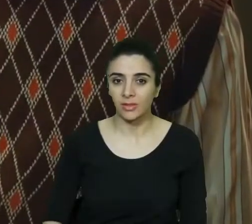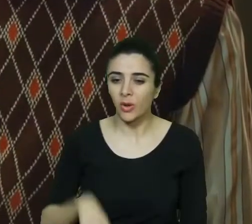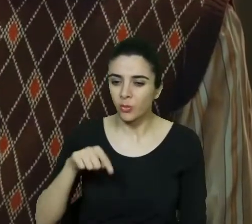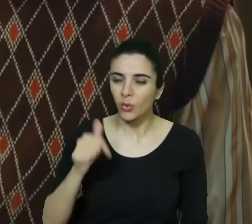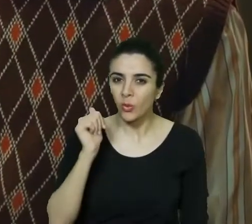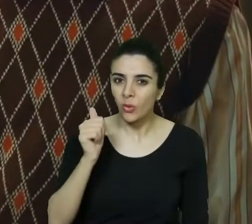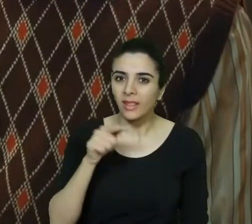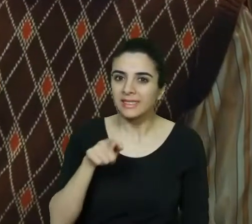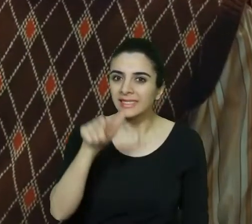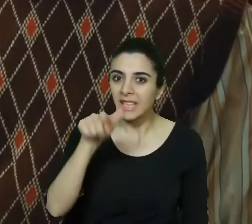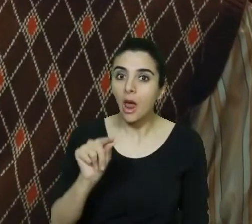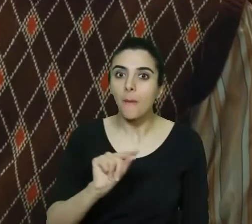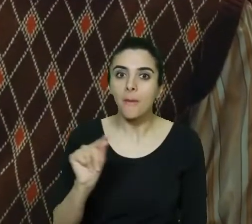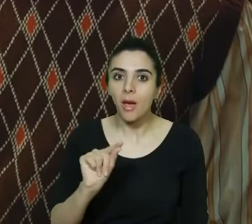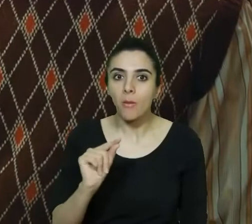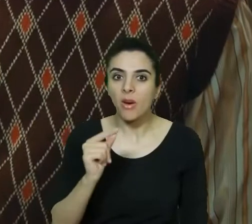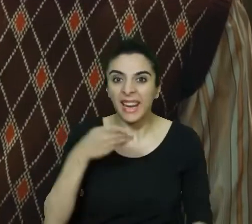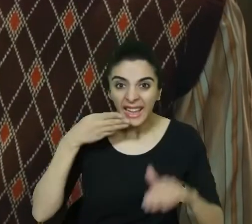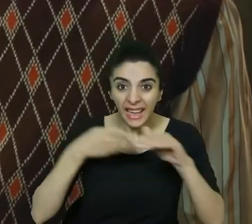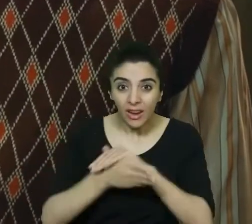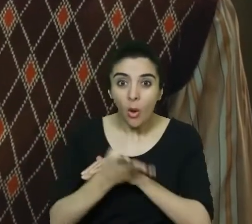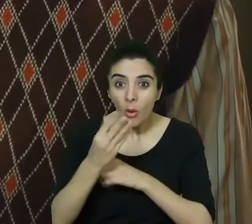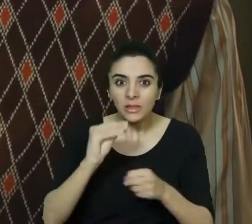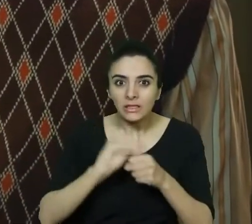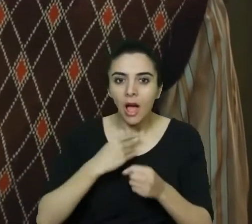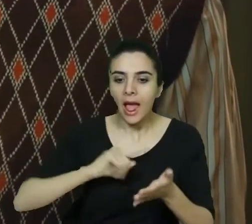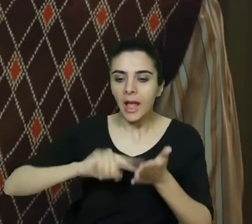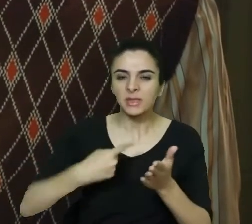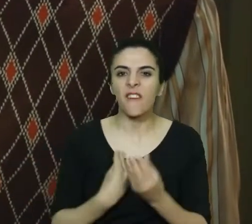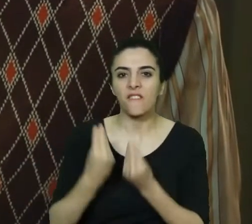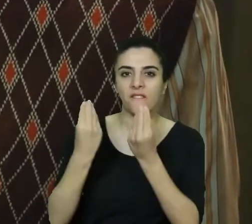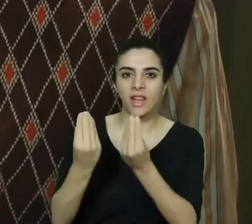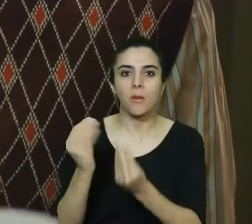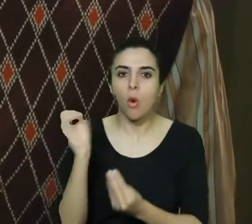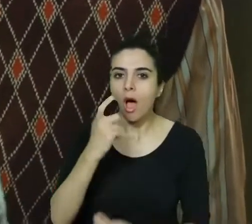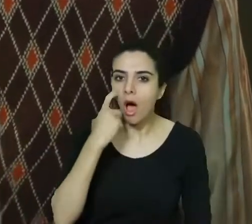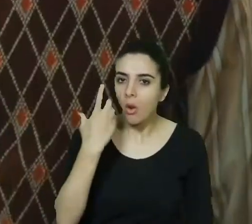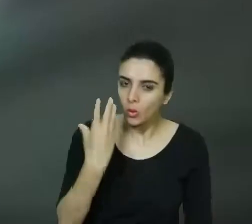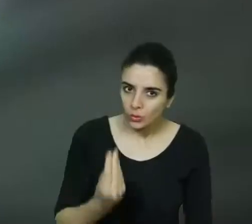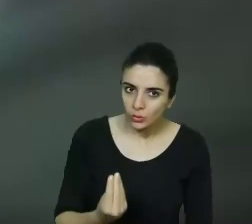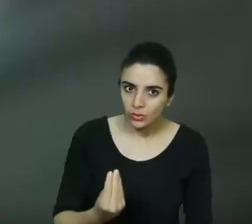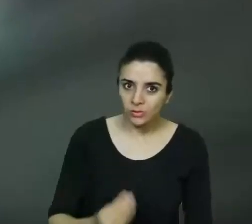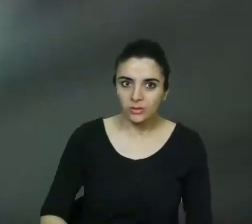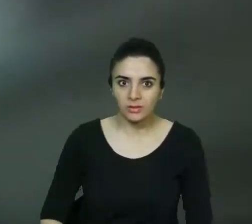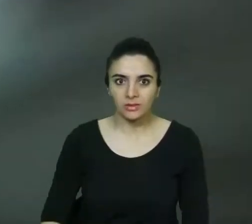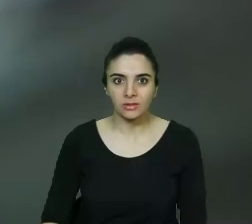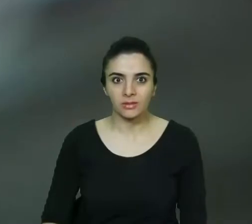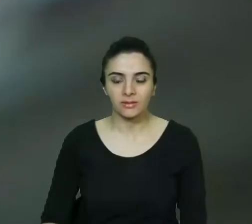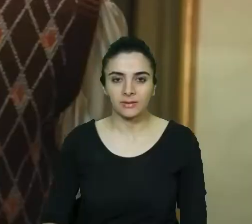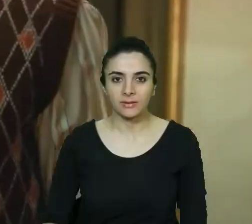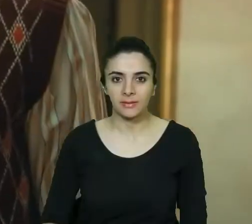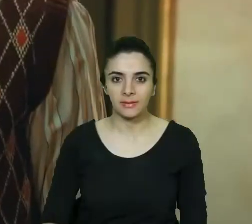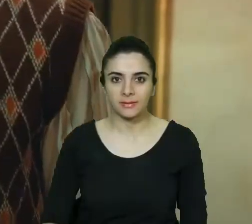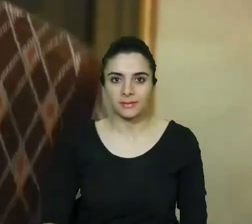Bugün senin memuriyete girişin için gerekli evrakı imzalayıp gönderdim. Hayırlı olsun. Sandalyeye oturdu. Hasan